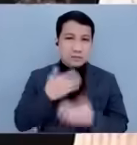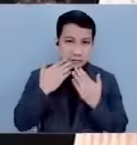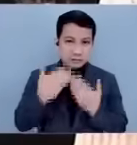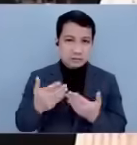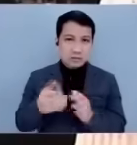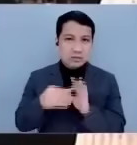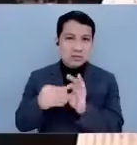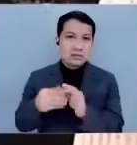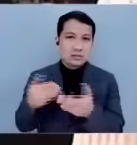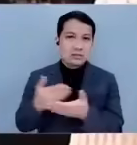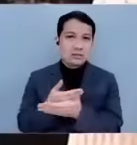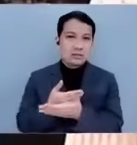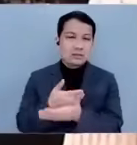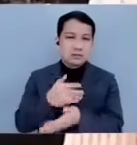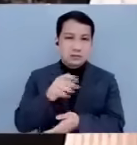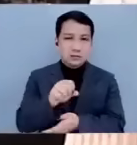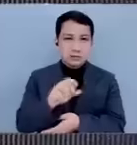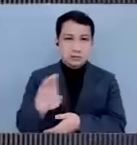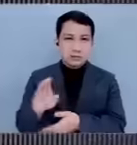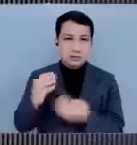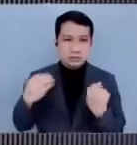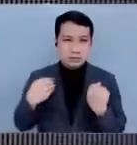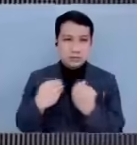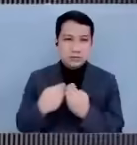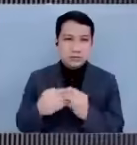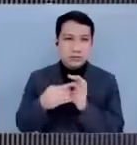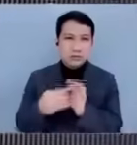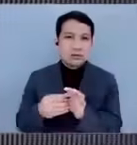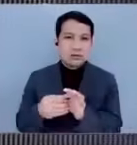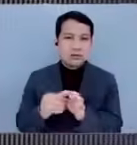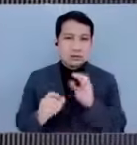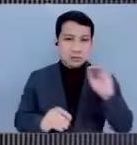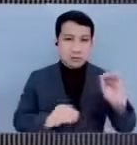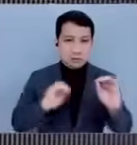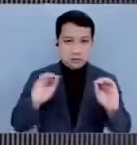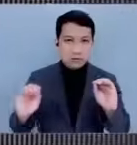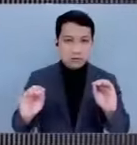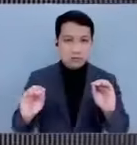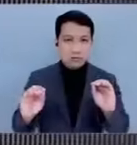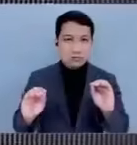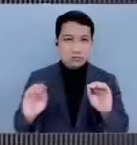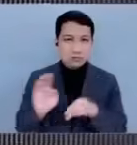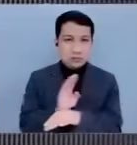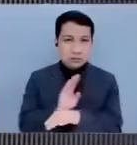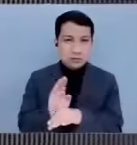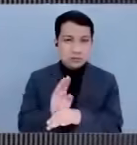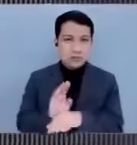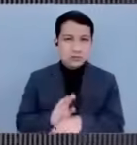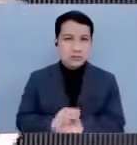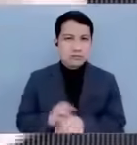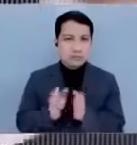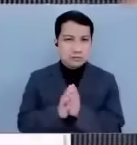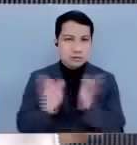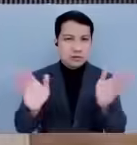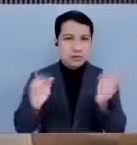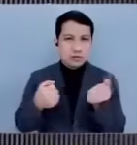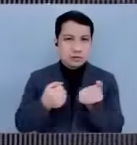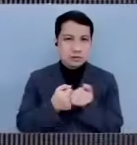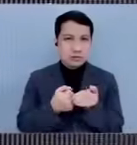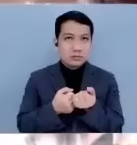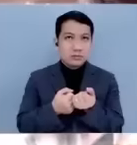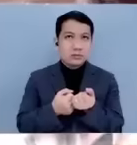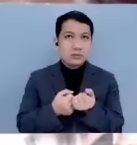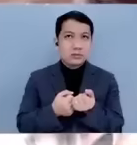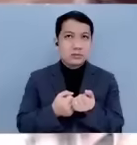kanyang co-SB19 members. Kahit may kanya-kanya silang pinagkakaabalahan. All out pa rin ang suporta nila sa isa't